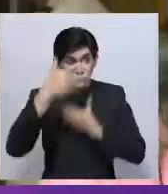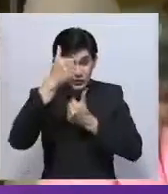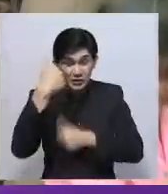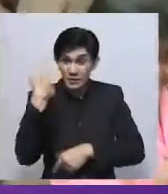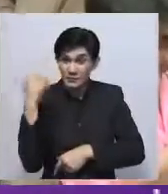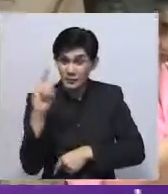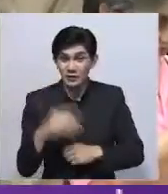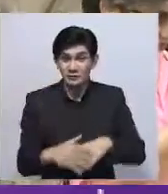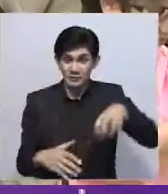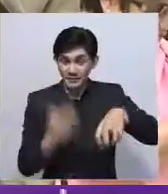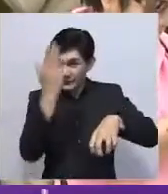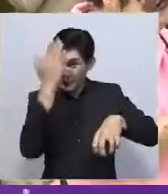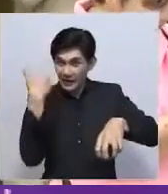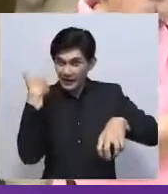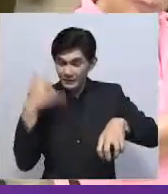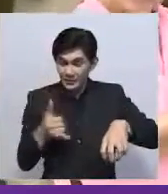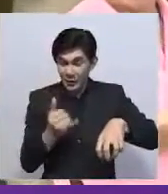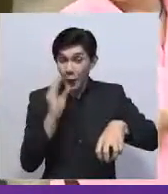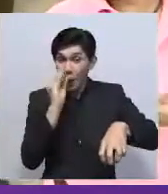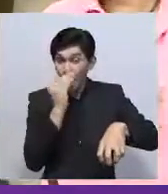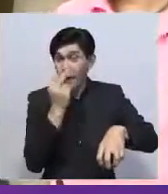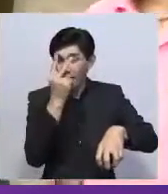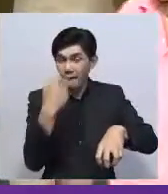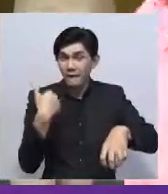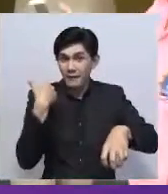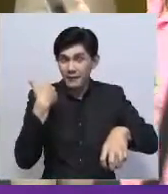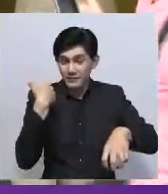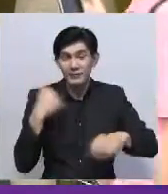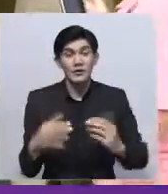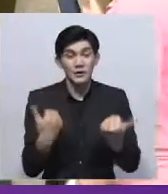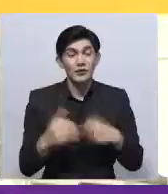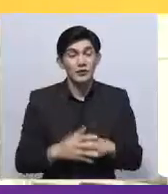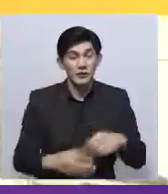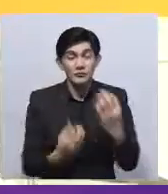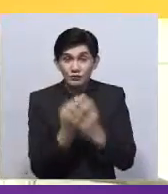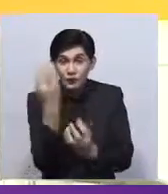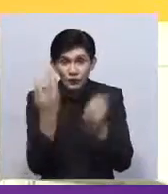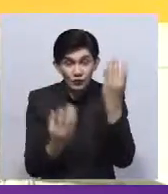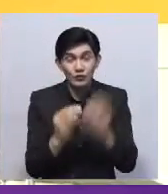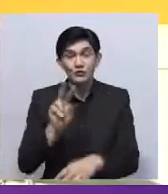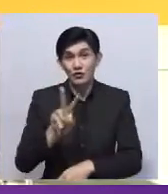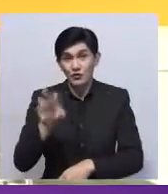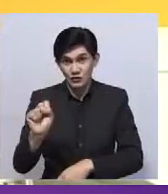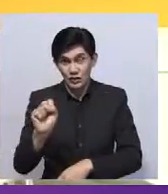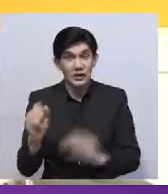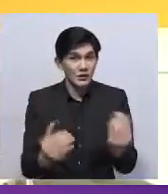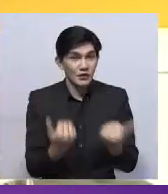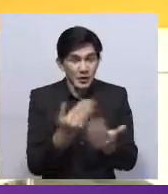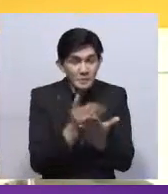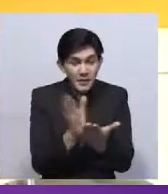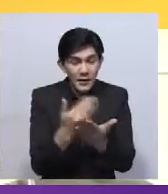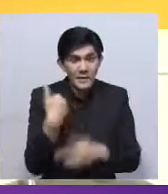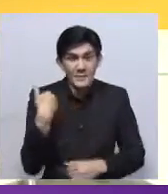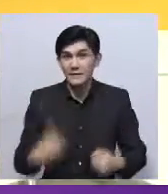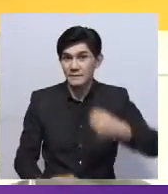สนใจก็คือจุดด้านหน้าเลยเข้าไปก็จะไปเห็นดอกไม้หนาวและเมืองร้อนกว่า 200,000 ต้นค่ะซึ่งภายในงานเนี่ยเขาจะแบ่ง